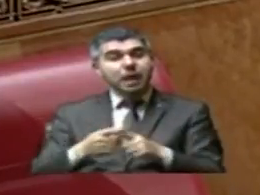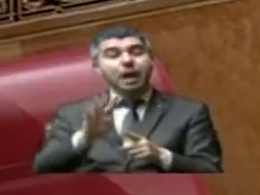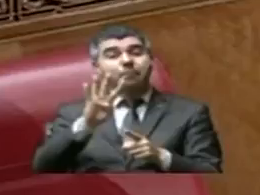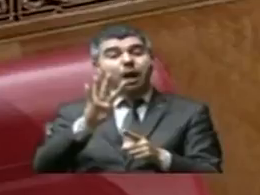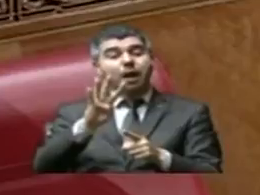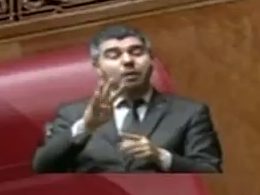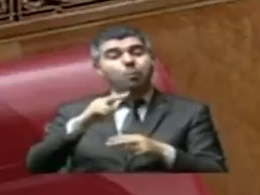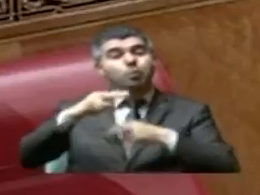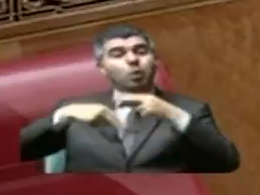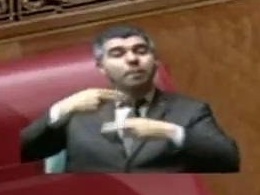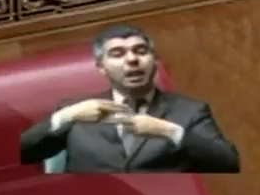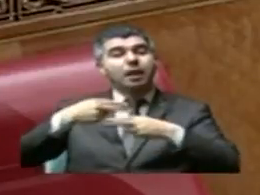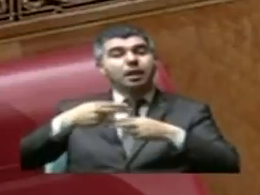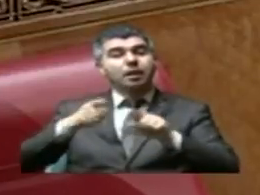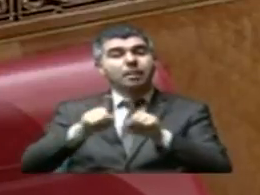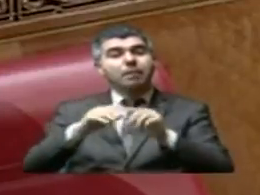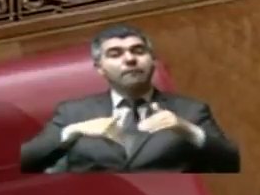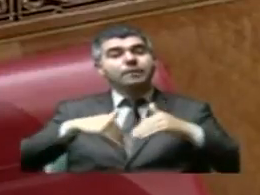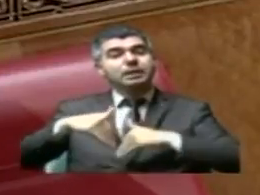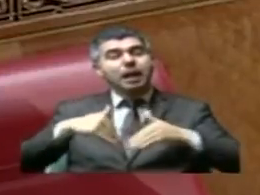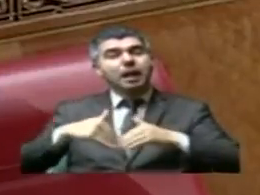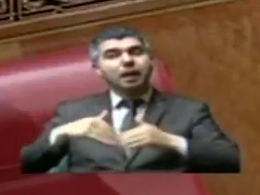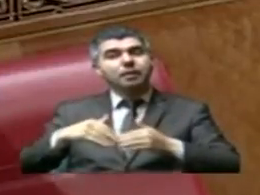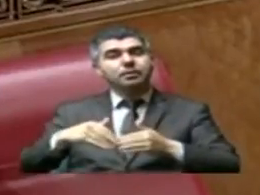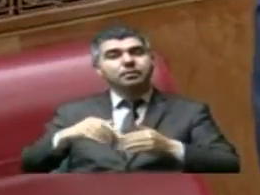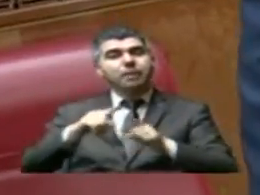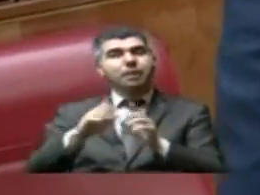الاستجابه لمطالب شغلت الشركه الوطنيه للطرق السياره